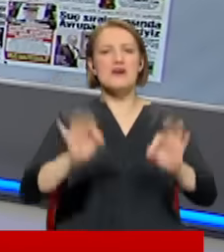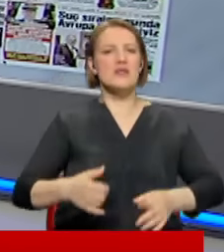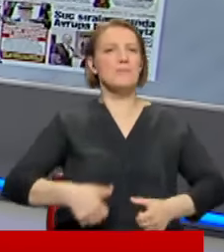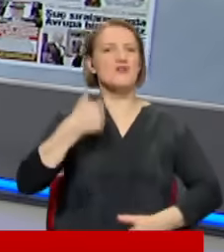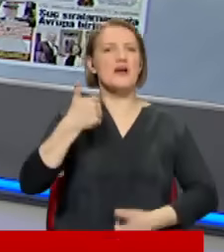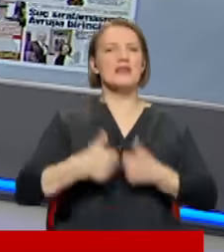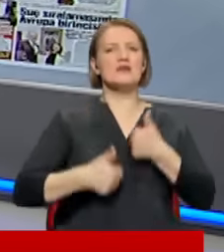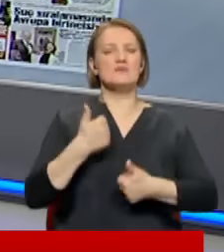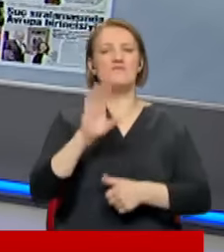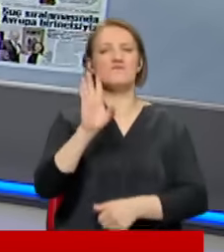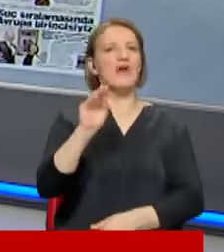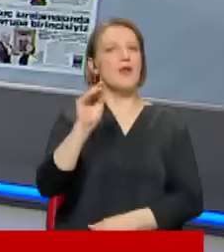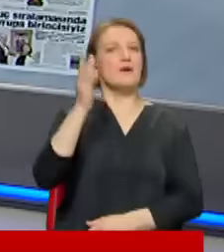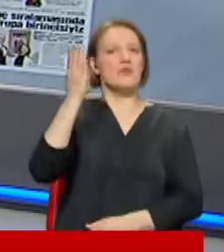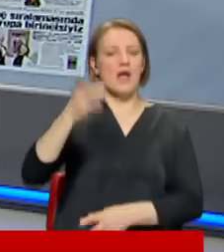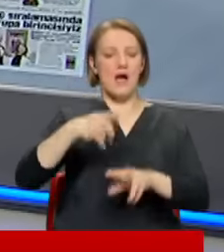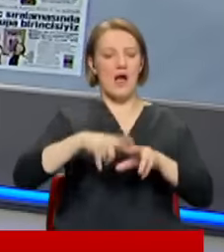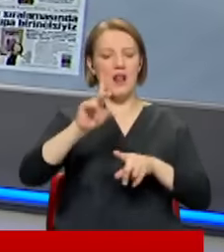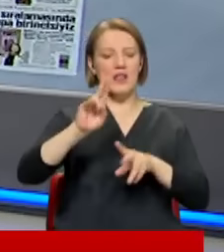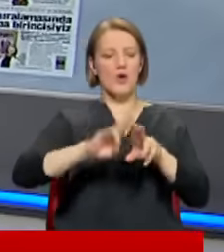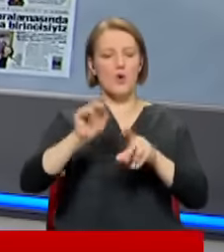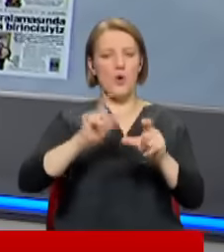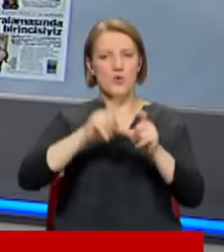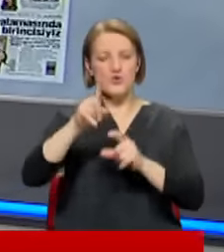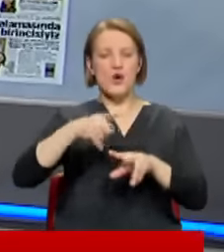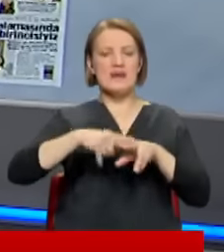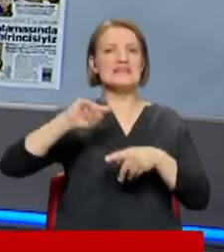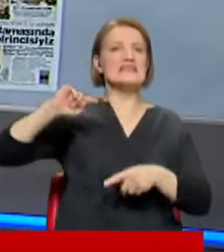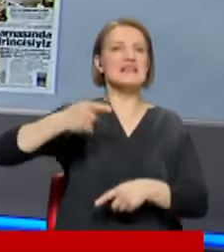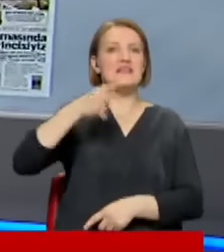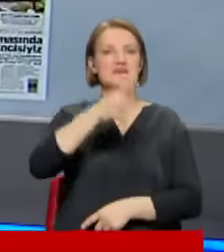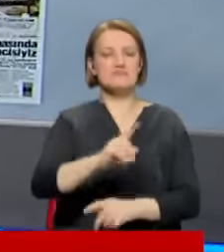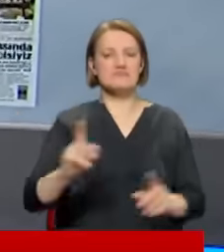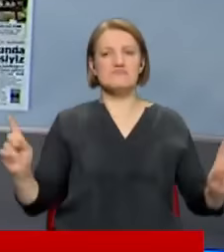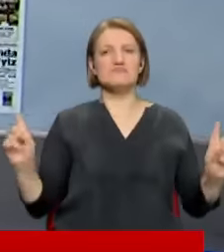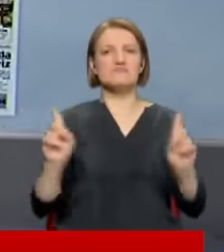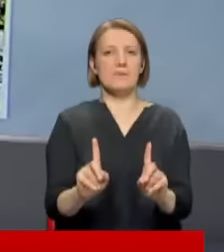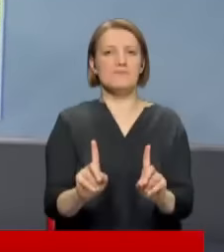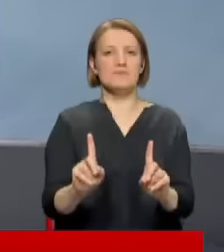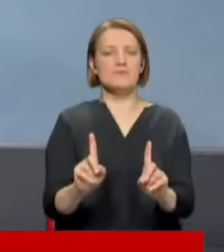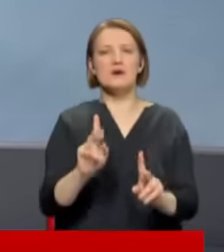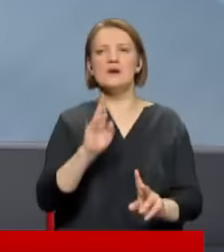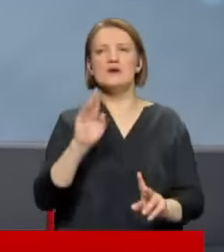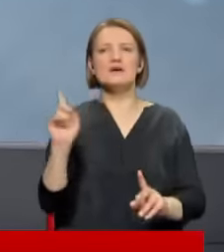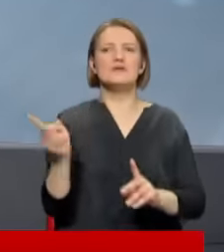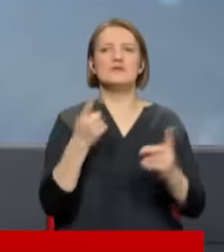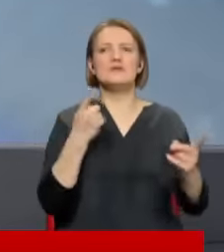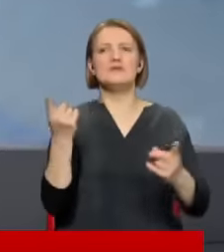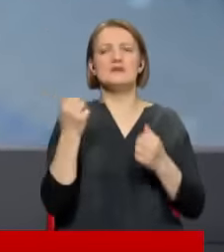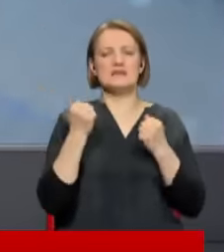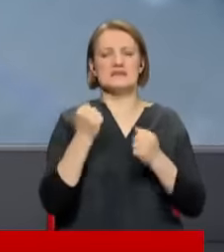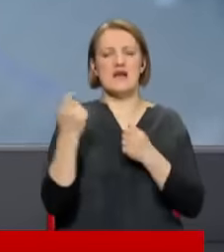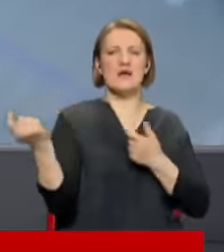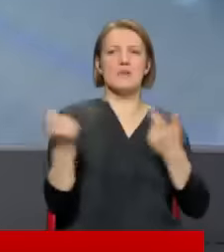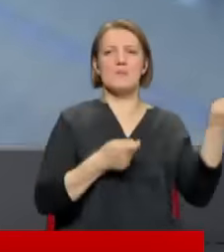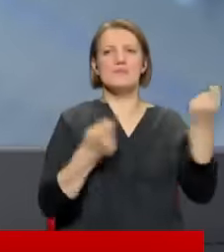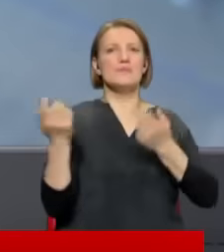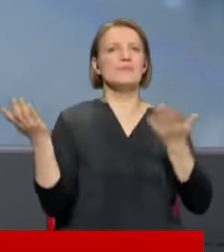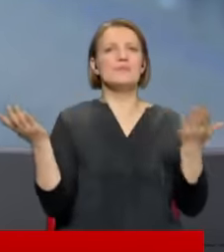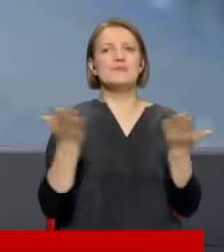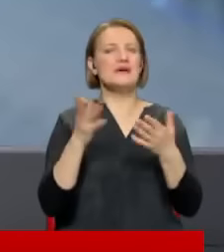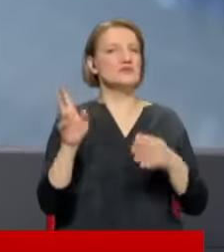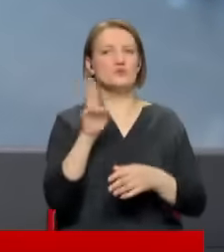yarışı. Fenerbahçe'de Ali Koç ile Aziz Yıldırım karşı karşıya geldi ve çarpıcı iddialar, sert salvolar